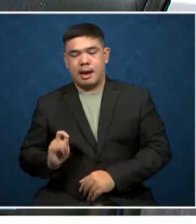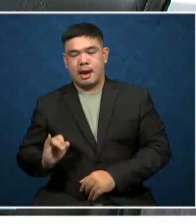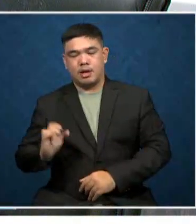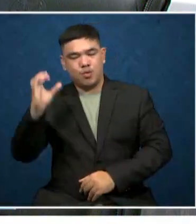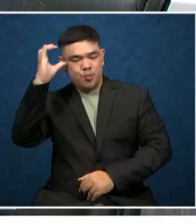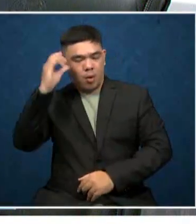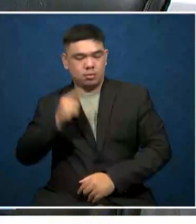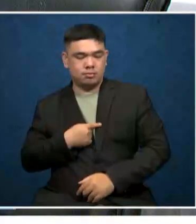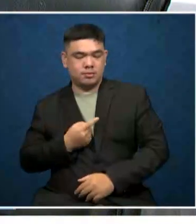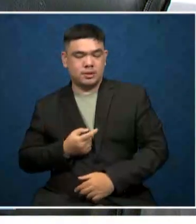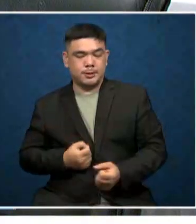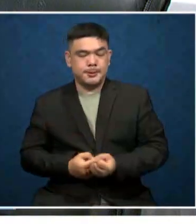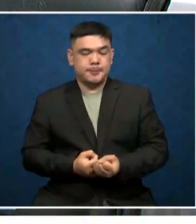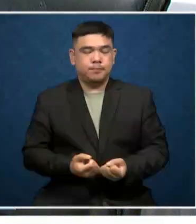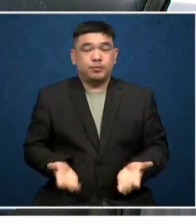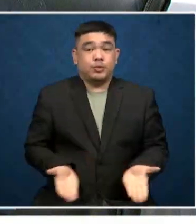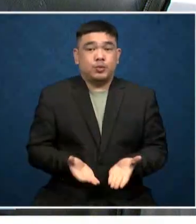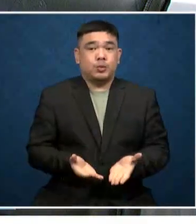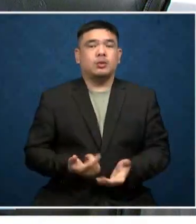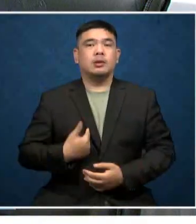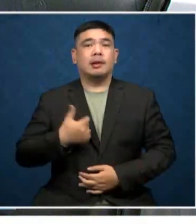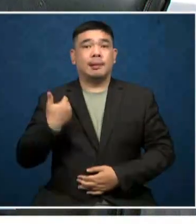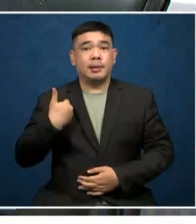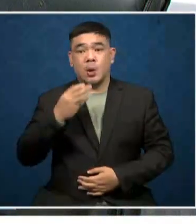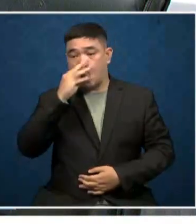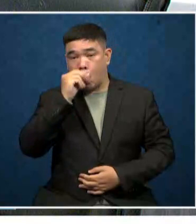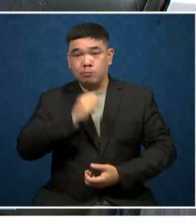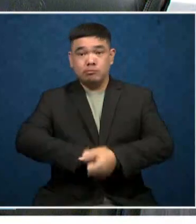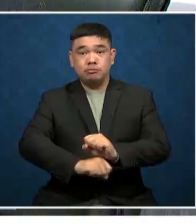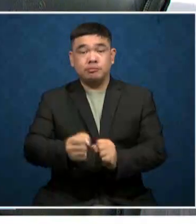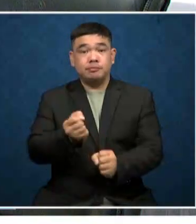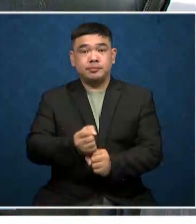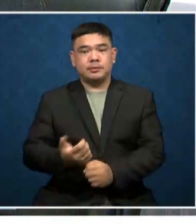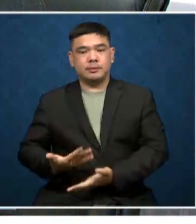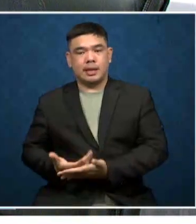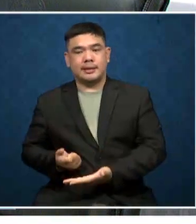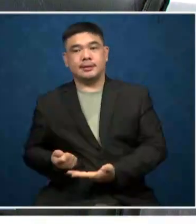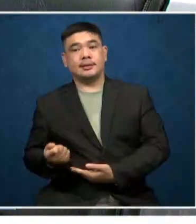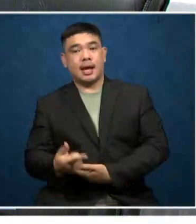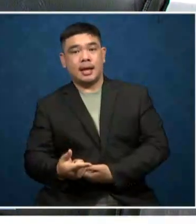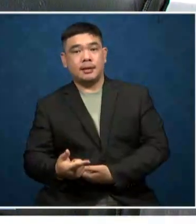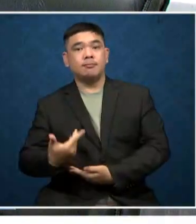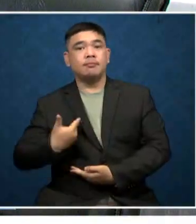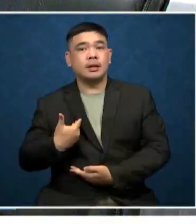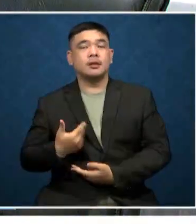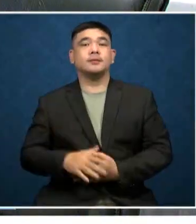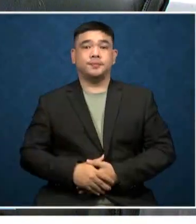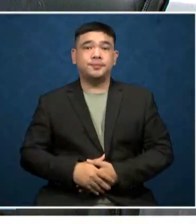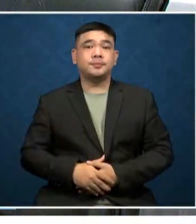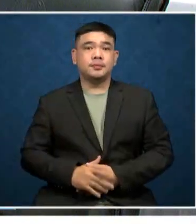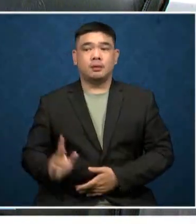เรื่องนี้มาใช้มากแล้วแล้วก็ทดลองด้วยโดยการจ่ายเงินอะนะครับแล้วก็